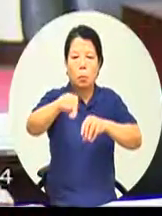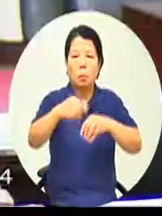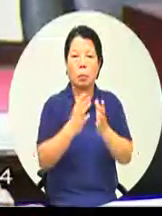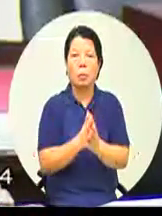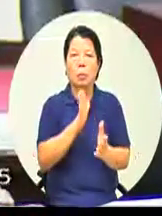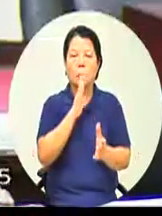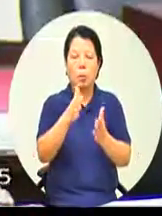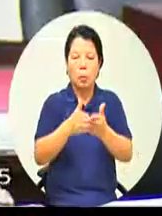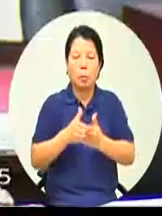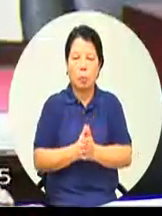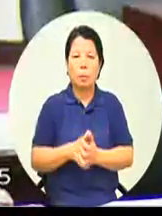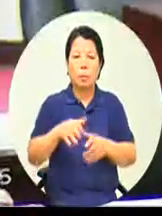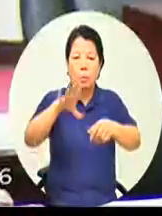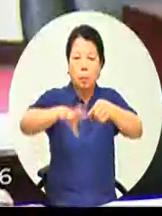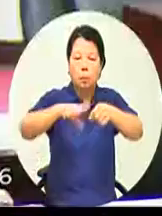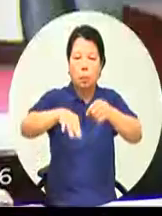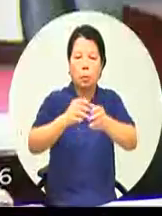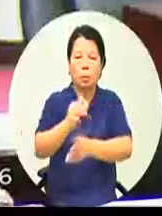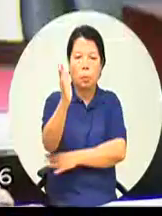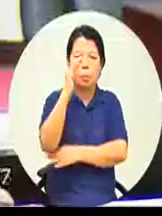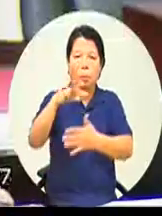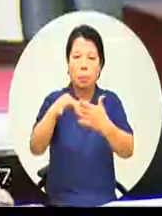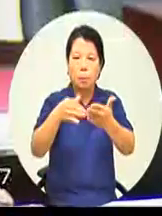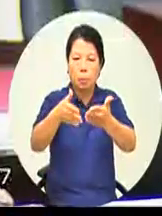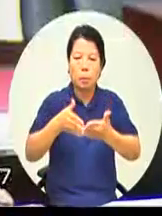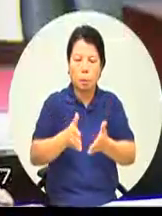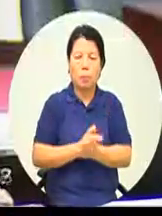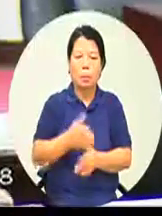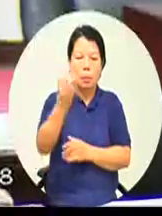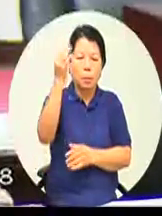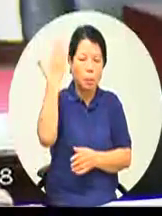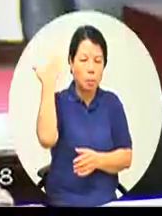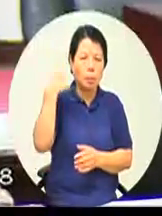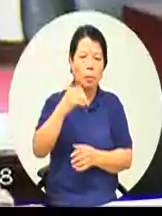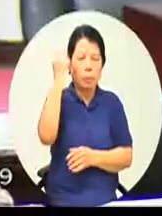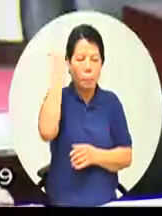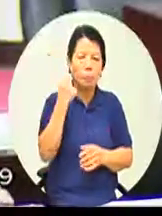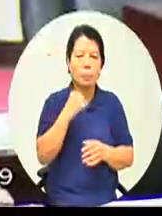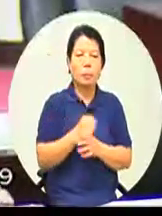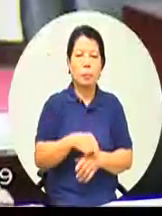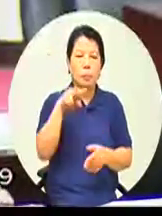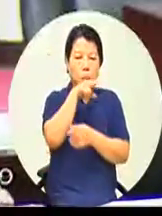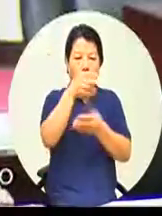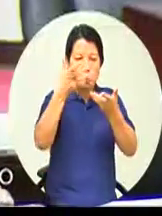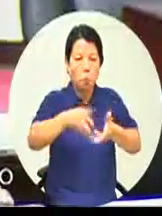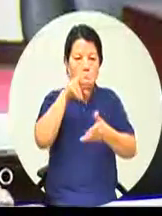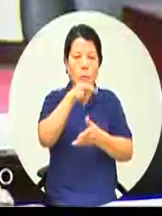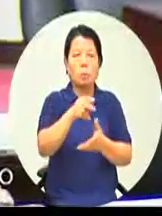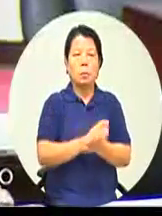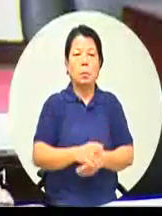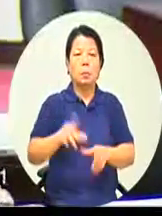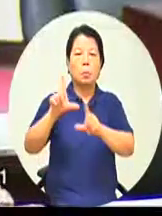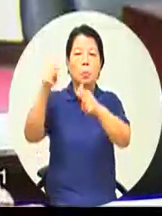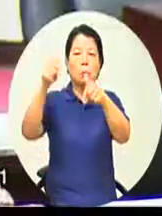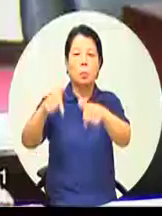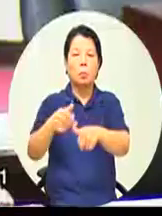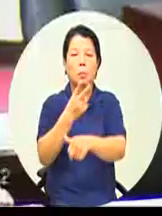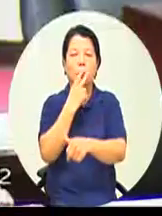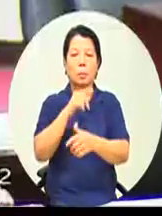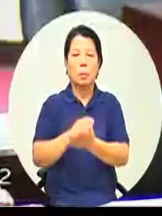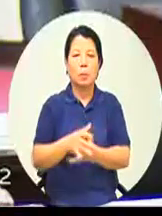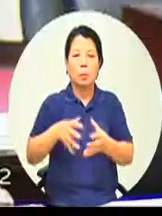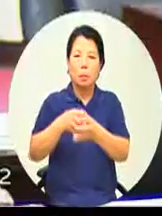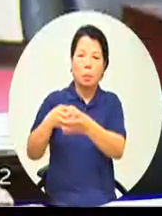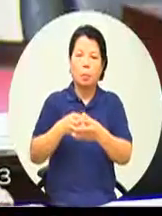策，他是最早提出来，所以他很早就正视到这样的一个东亚跟东南亚的伙伴关